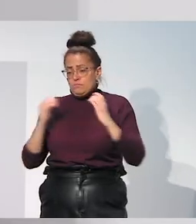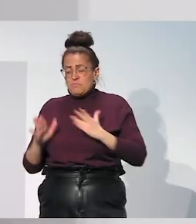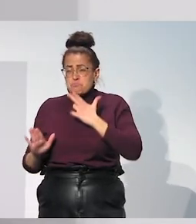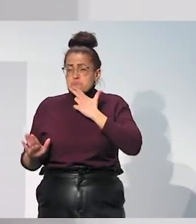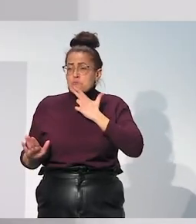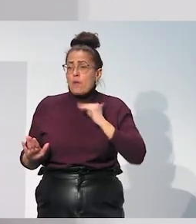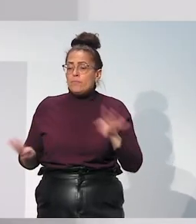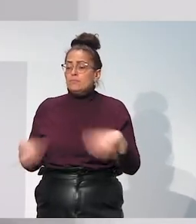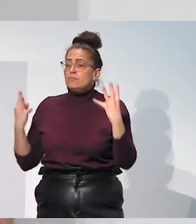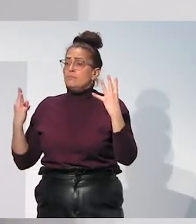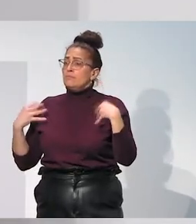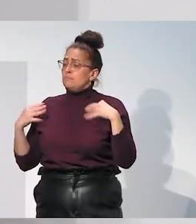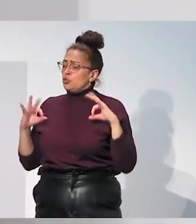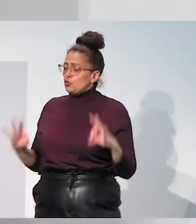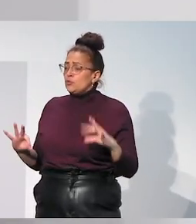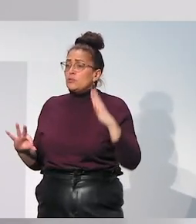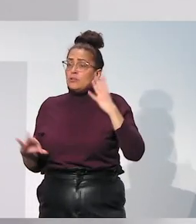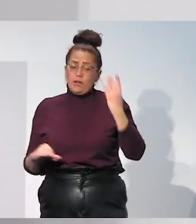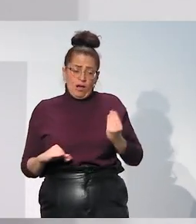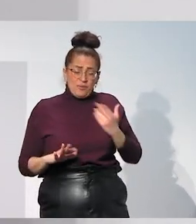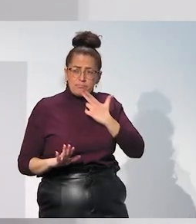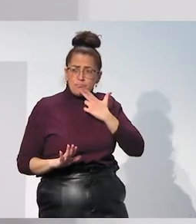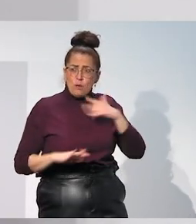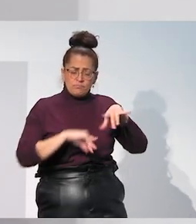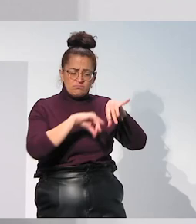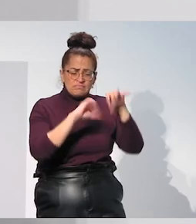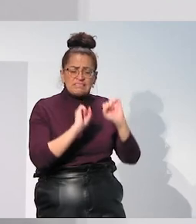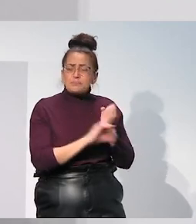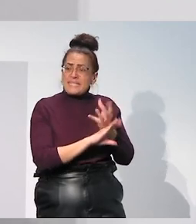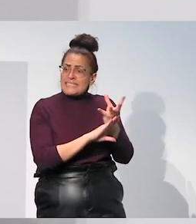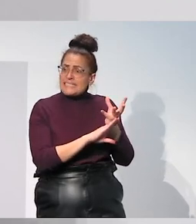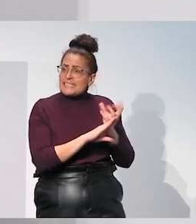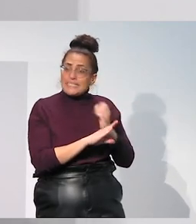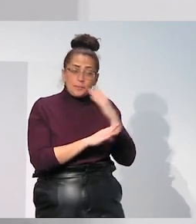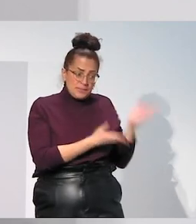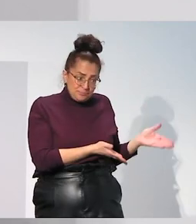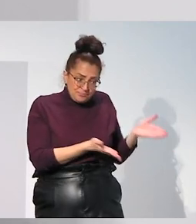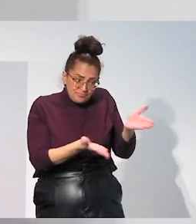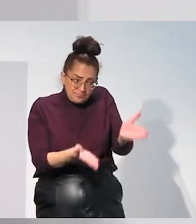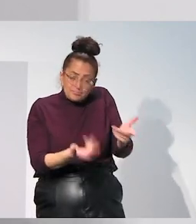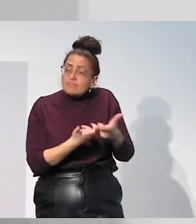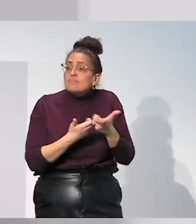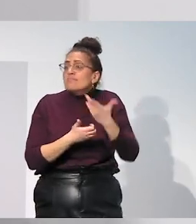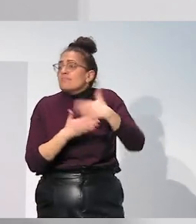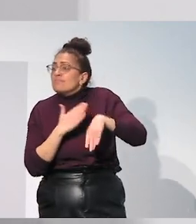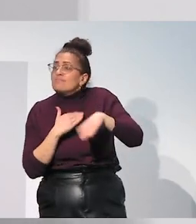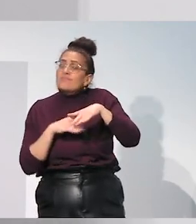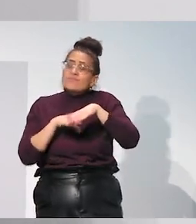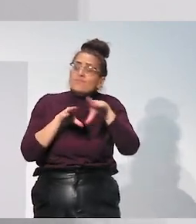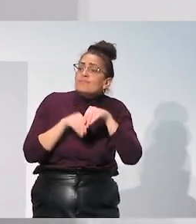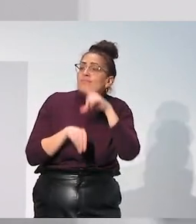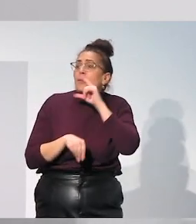récurer parfaitement ses enfants, afin qu'ils soient parfaitement présentables par exemple, quand on les amène chez les grands-parents.